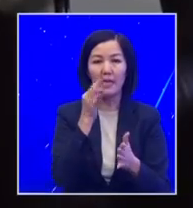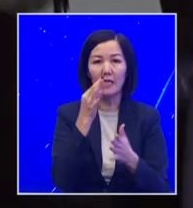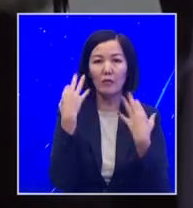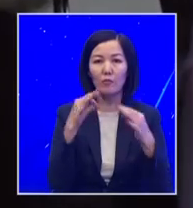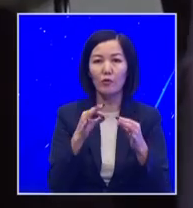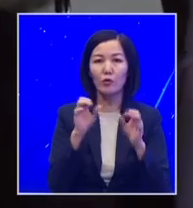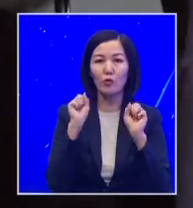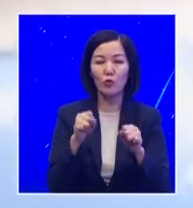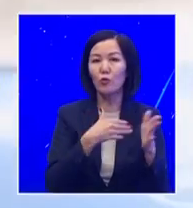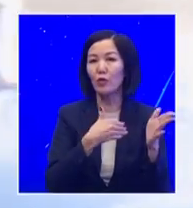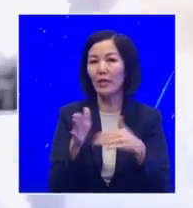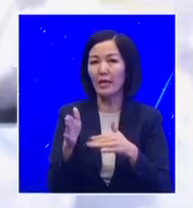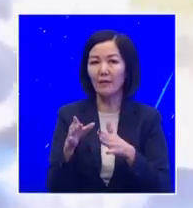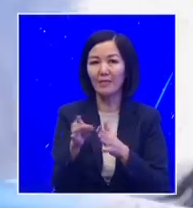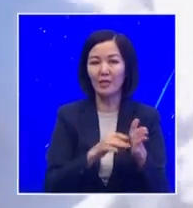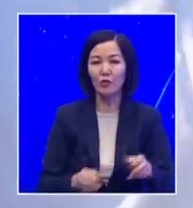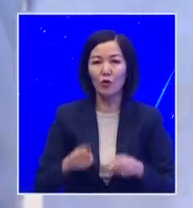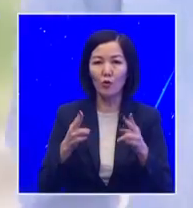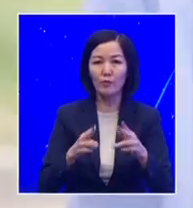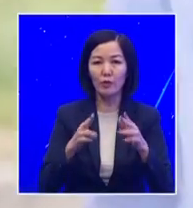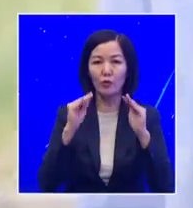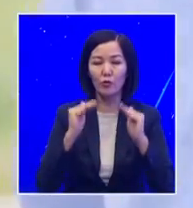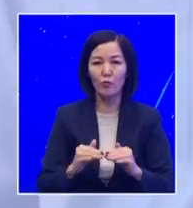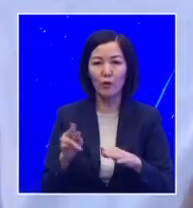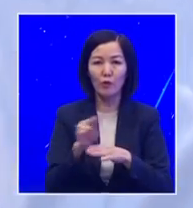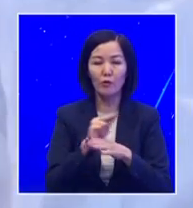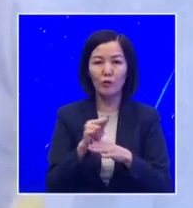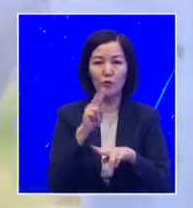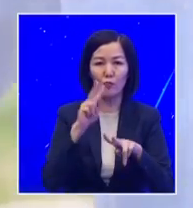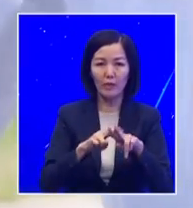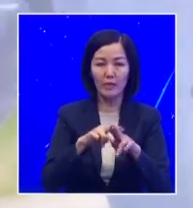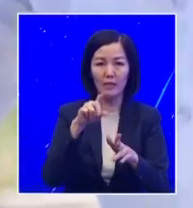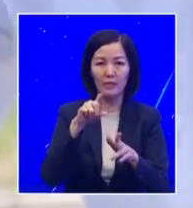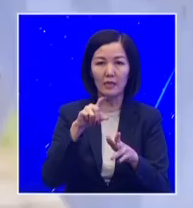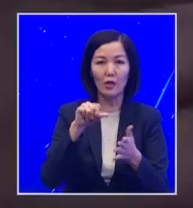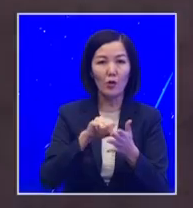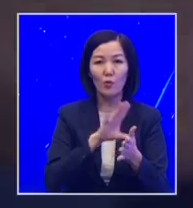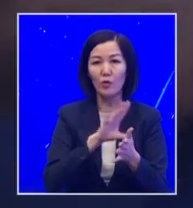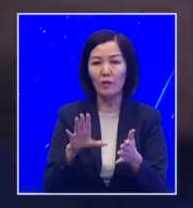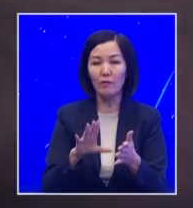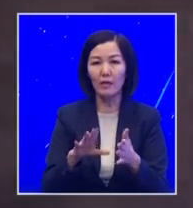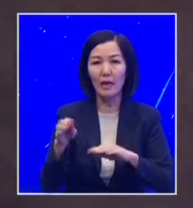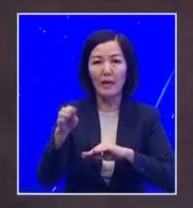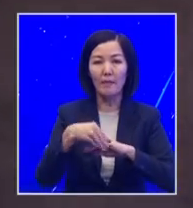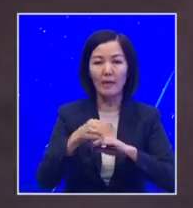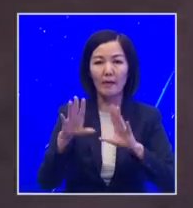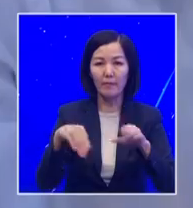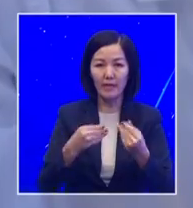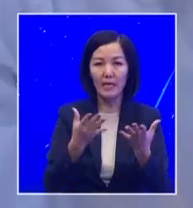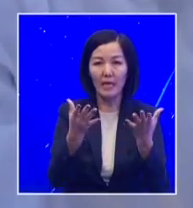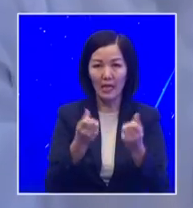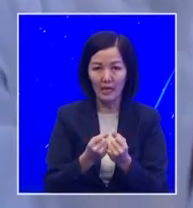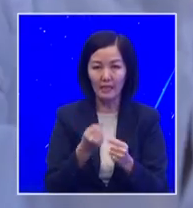шығу құқығынан айырылып, бірден қауіпсіздігі төмен түзеу мекемесінде жазасын өтемейді. Сөйтіп, пара бергендерде пара алғандар